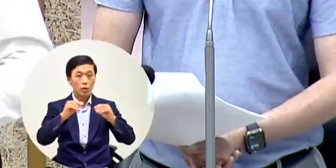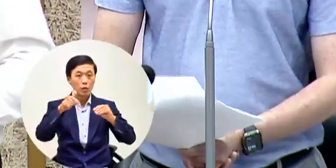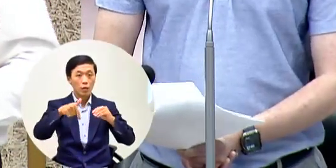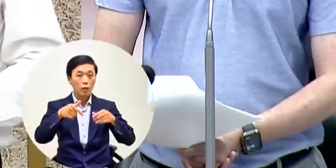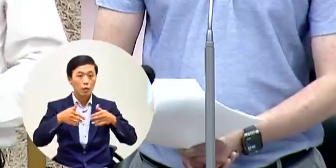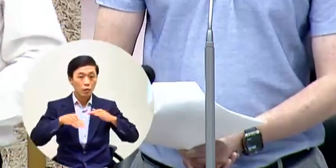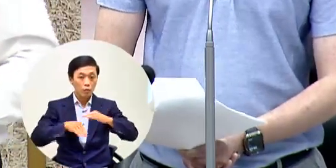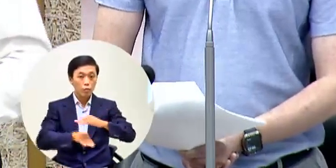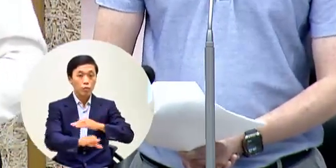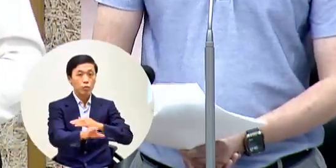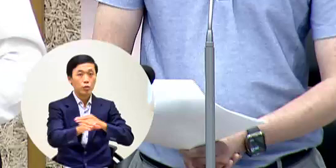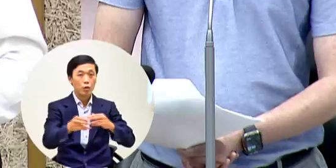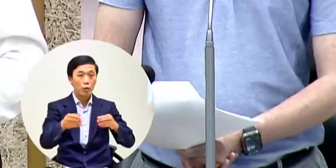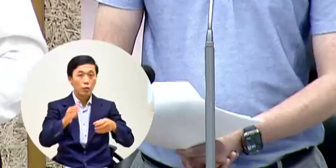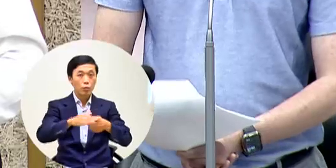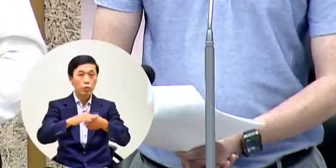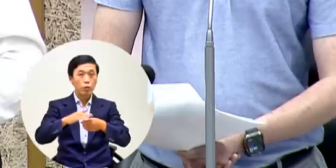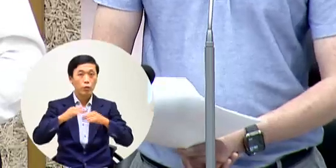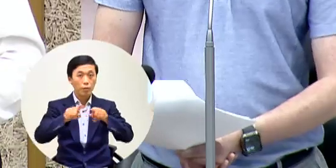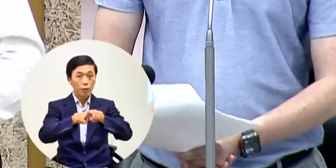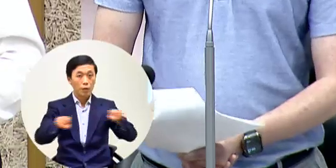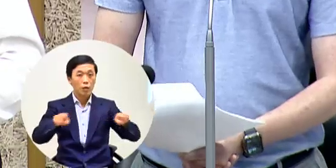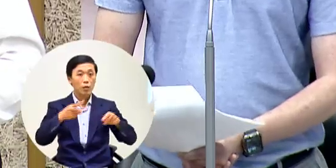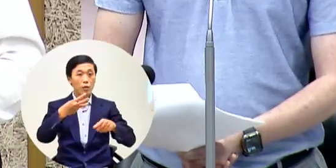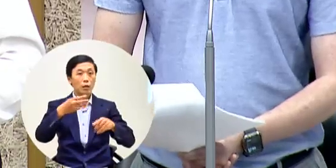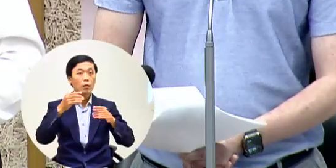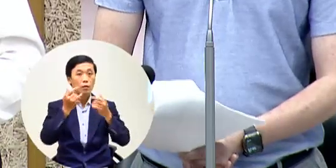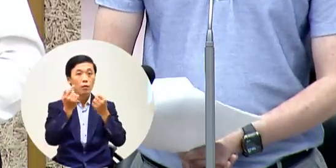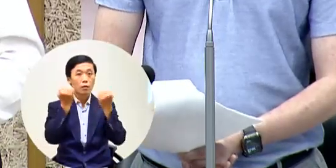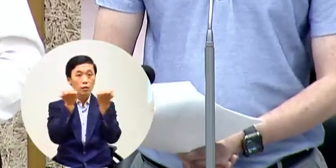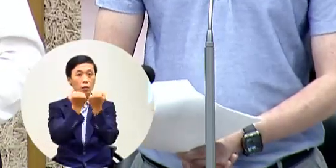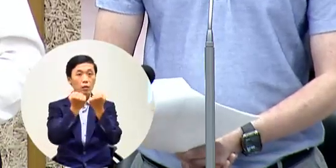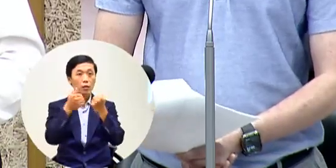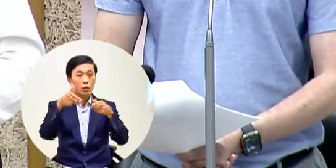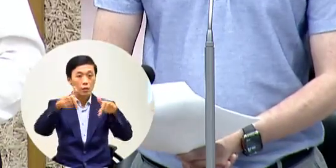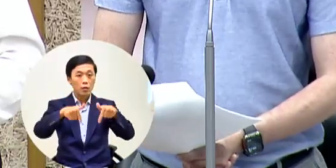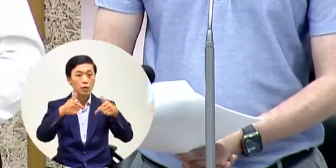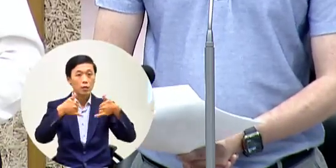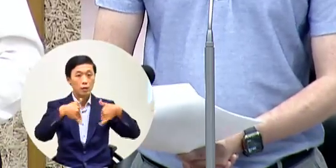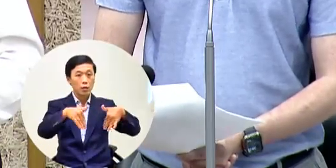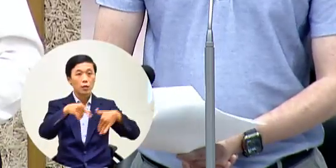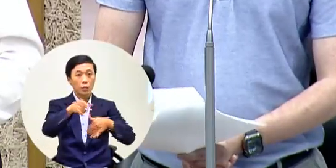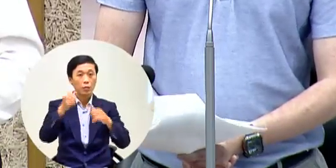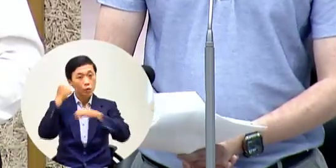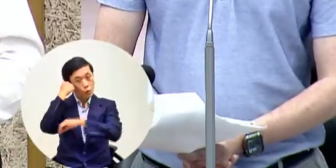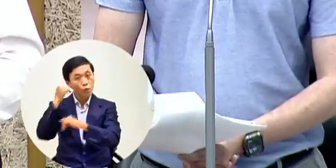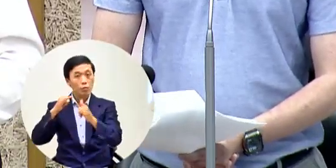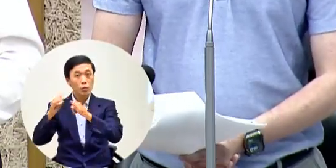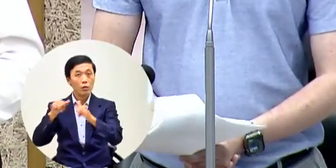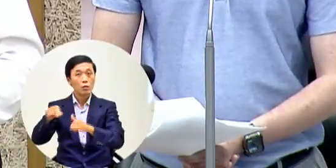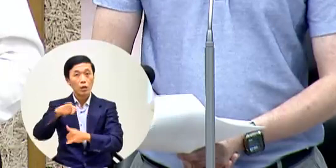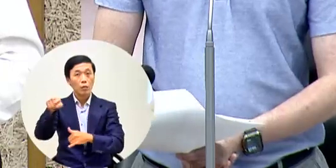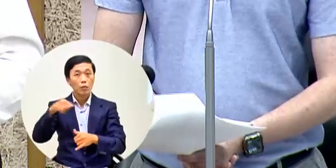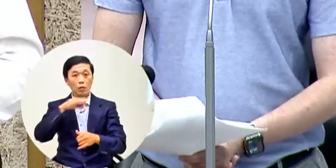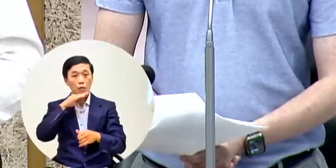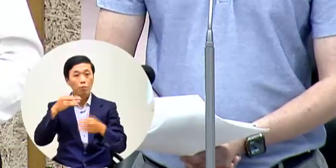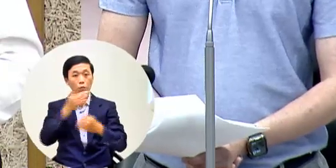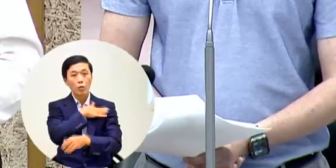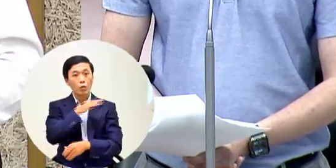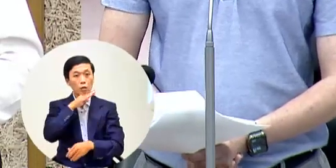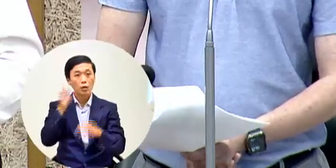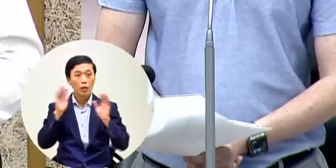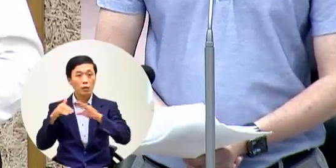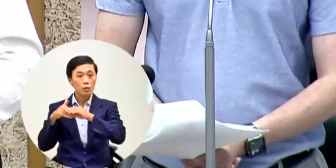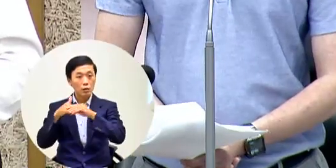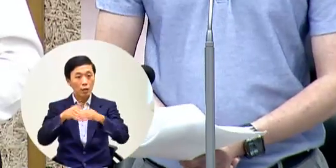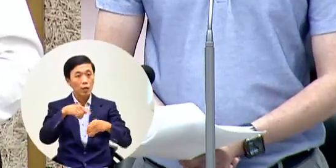的三德西街的凤北里家的李明，伊也要过，因的不管是要带囡仔，要上课，